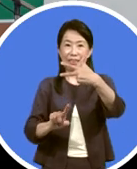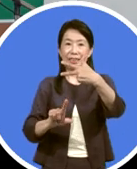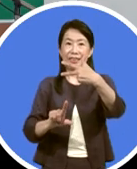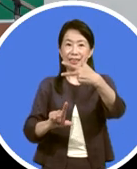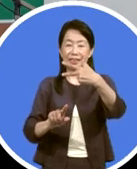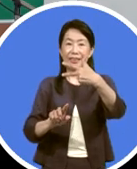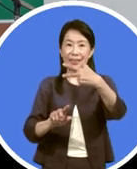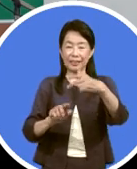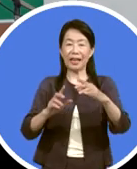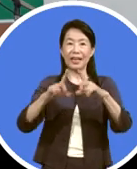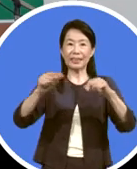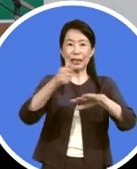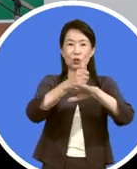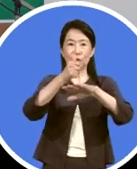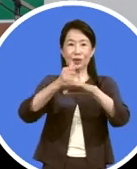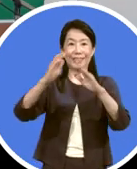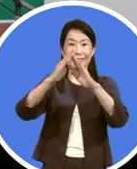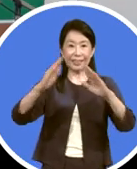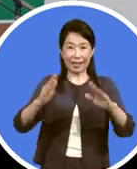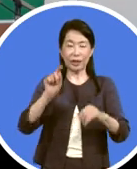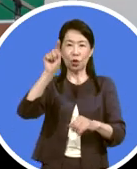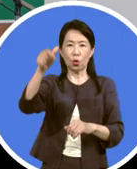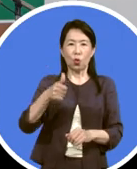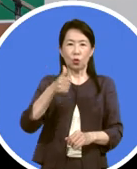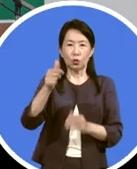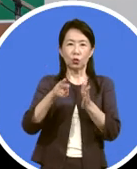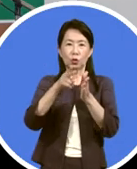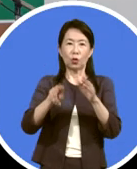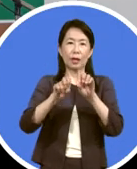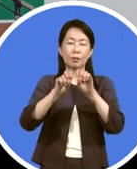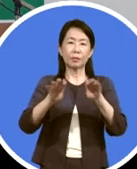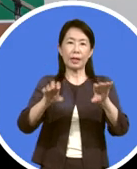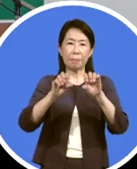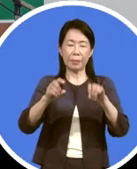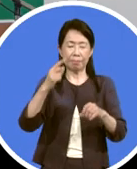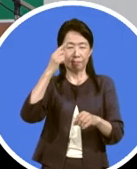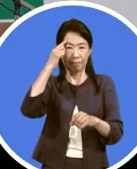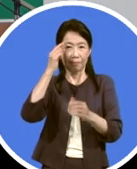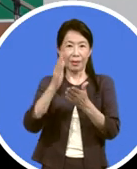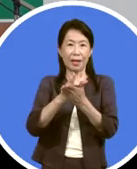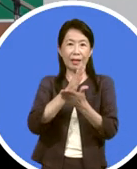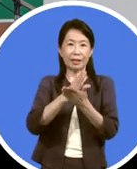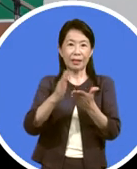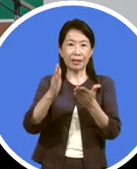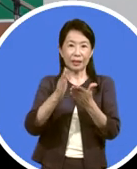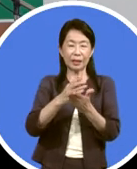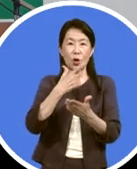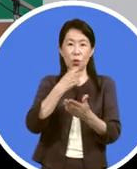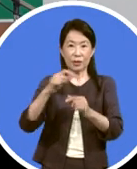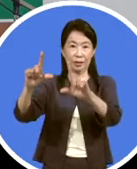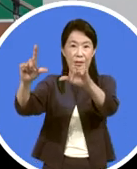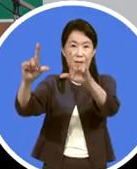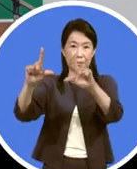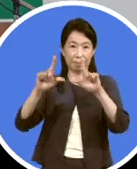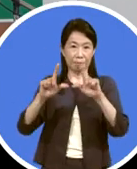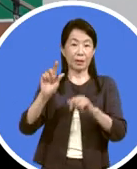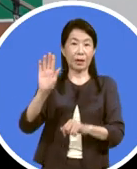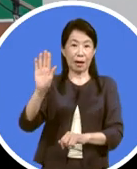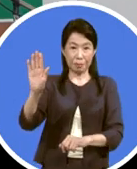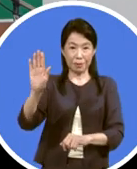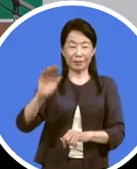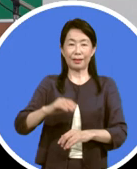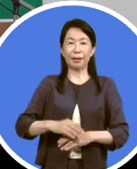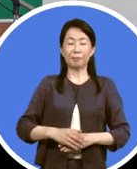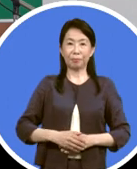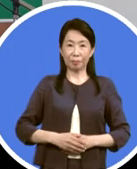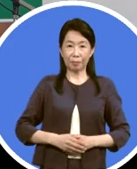全国知事会の方からも強盗トラベルキャンペーン慎重に進めていきましょうというそういうメッセージが出されたところ